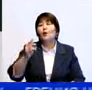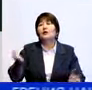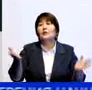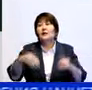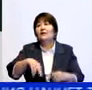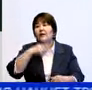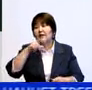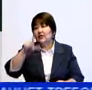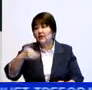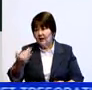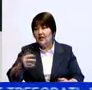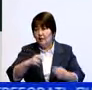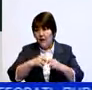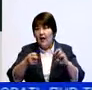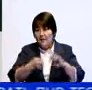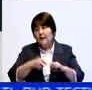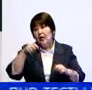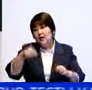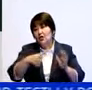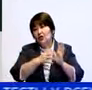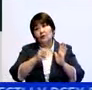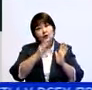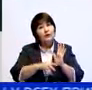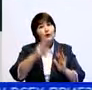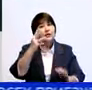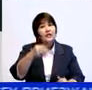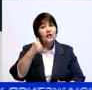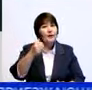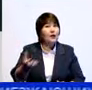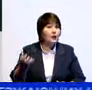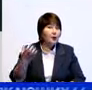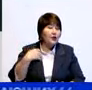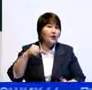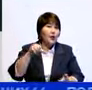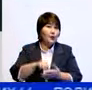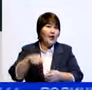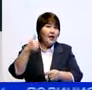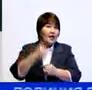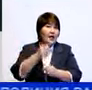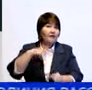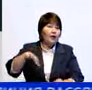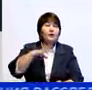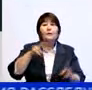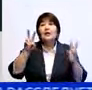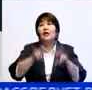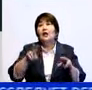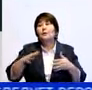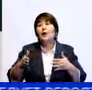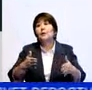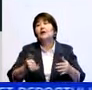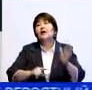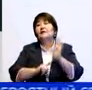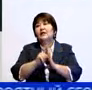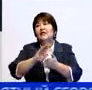внимание человечества к этой проблеме. В 1993 году в Кызылорде с участием глав государств были рассмотрены пути выхода